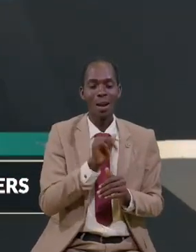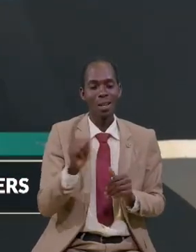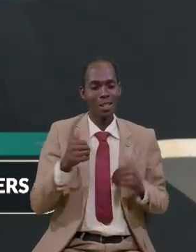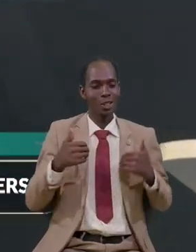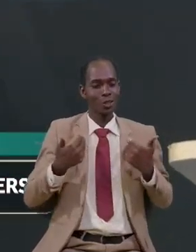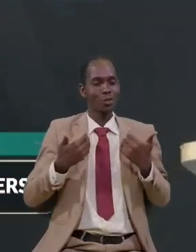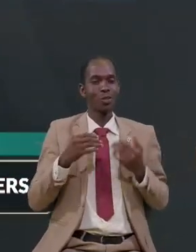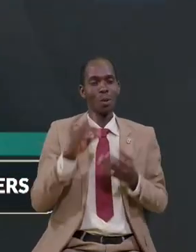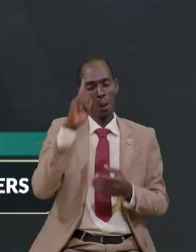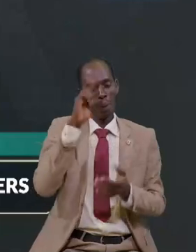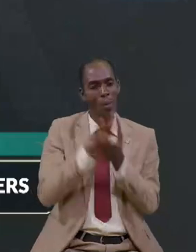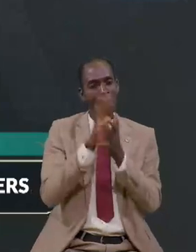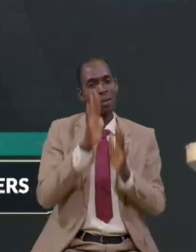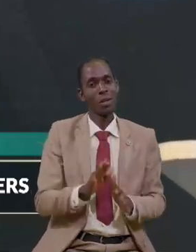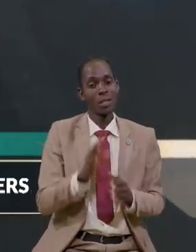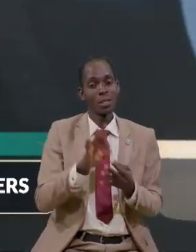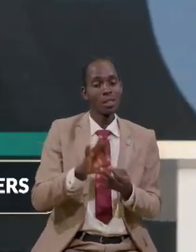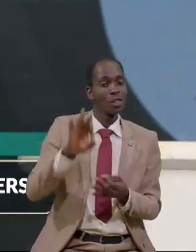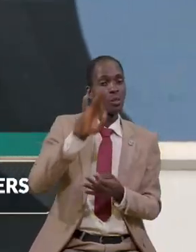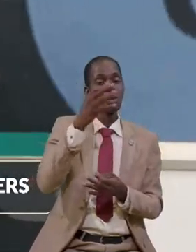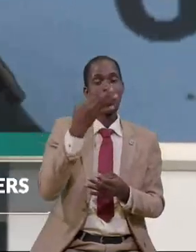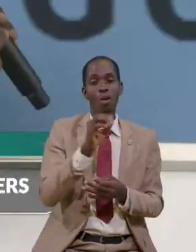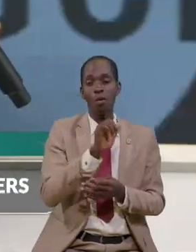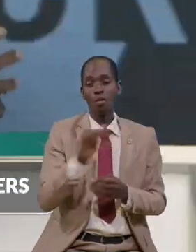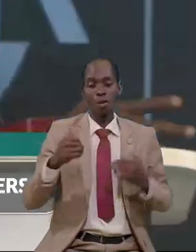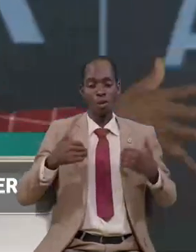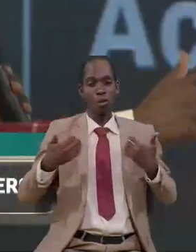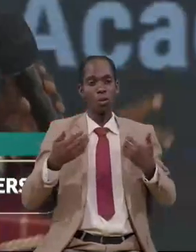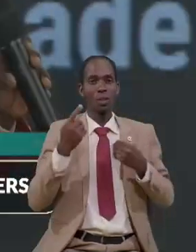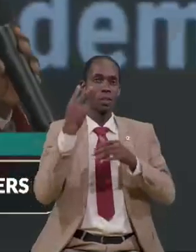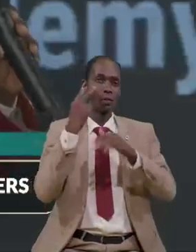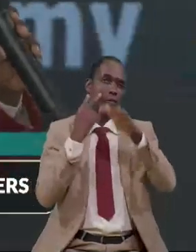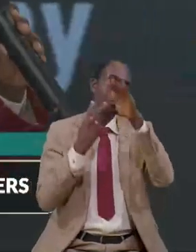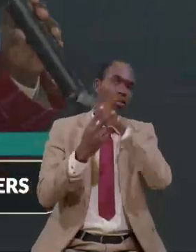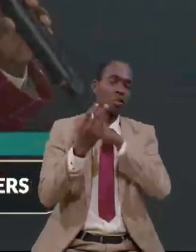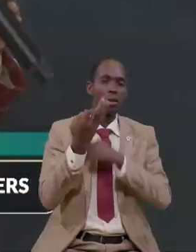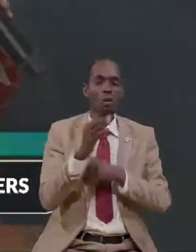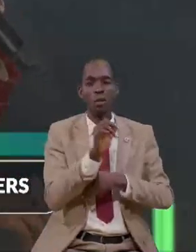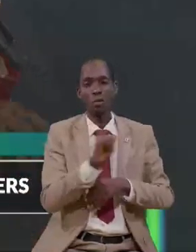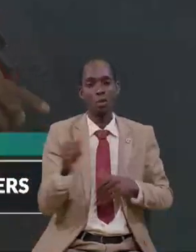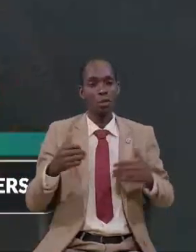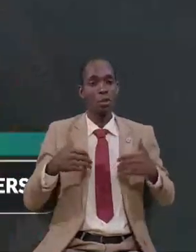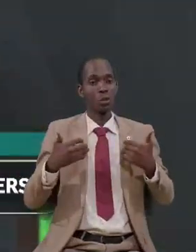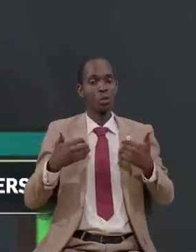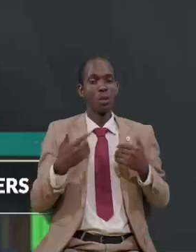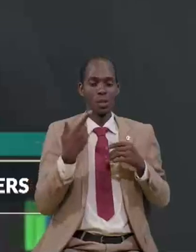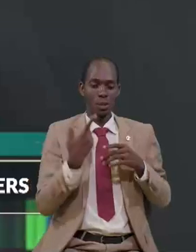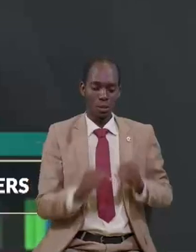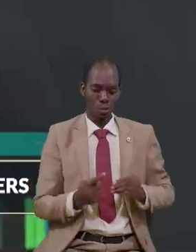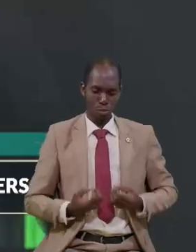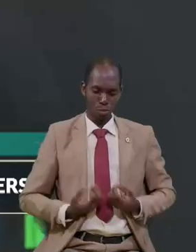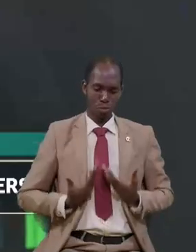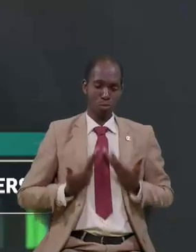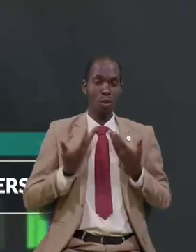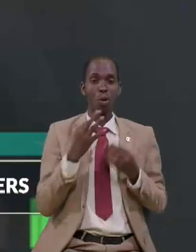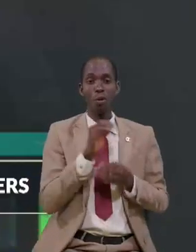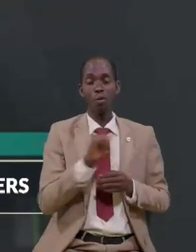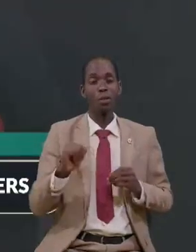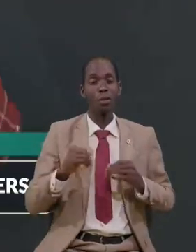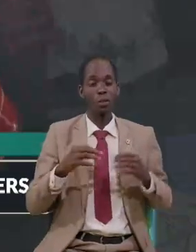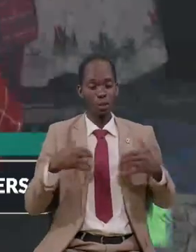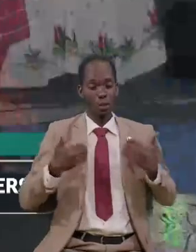l'esprit du jeune, à la vision d'un jeune, à la motivation du jeune. Tu permets à